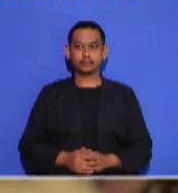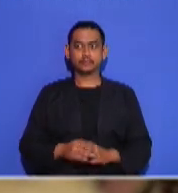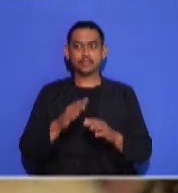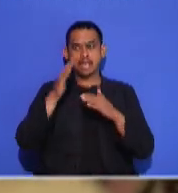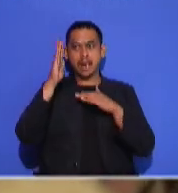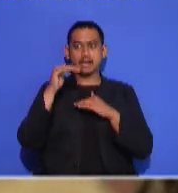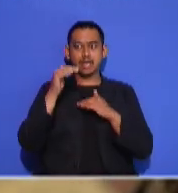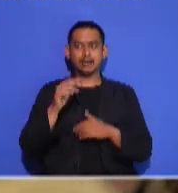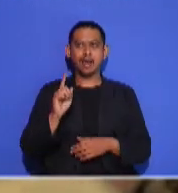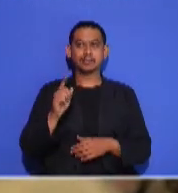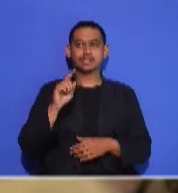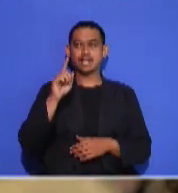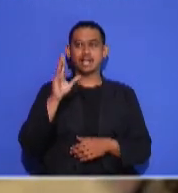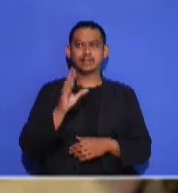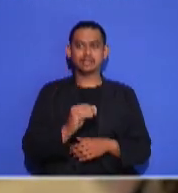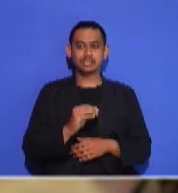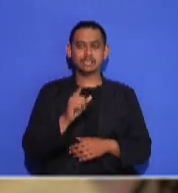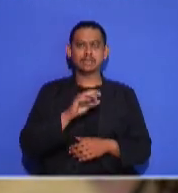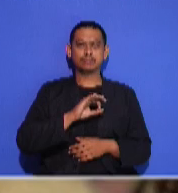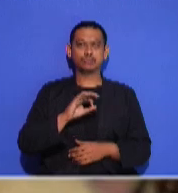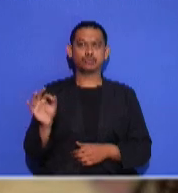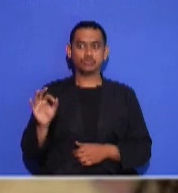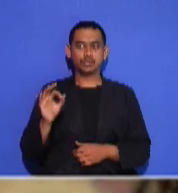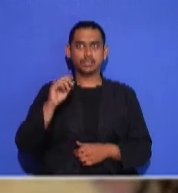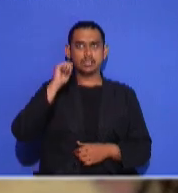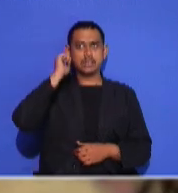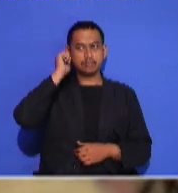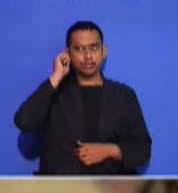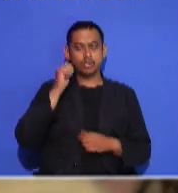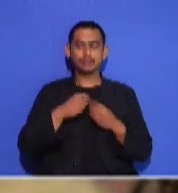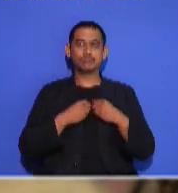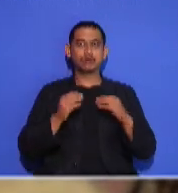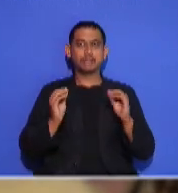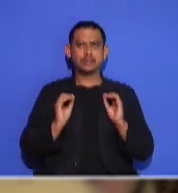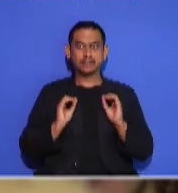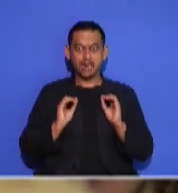hari 1000 perempuan berkebaya ini, semoga